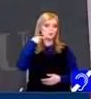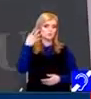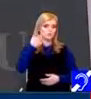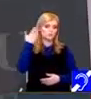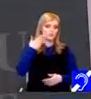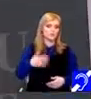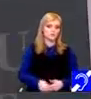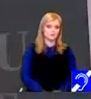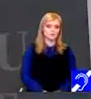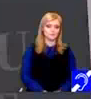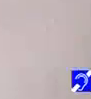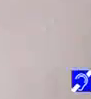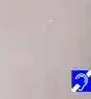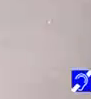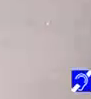României.